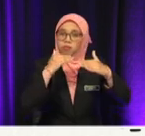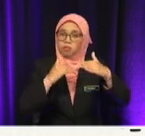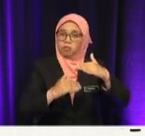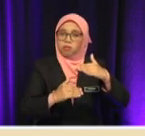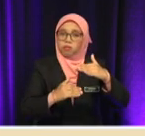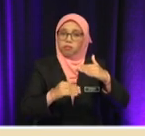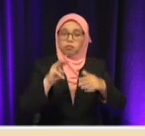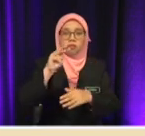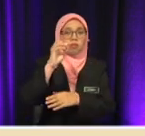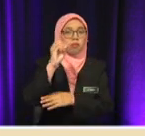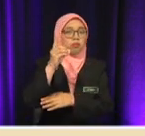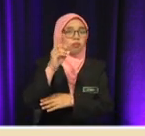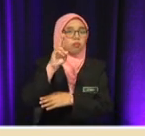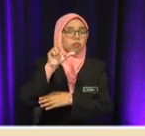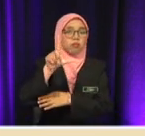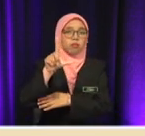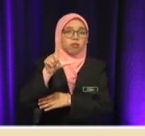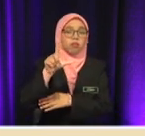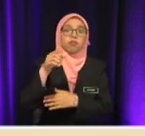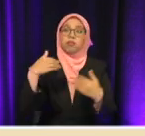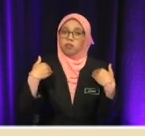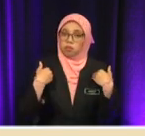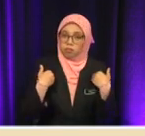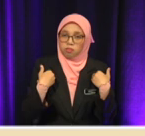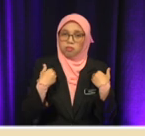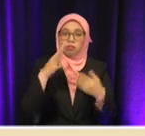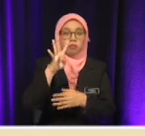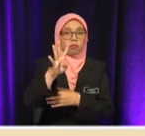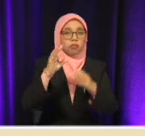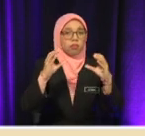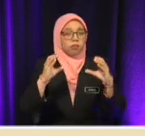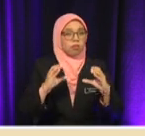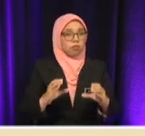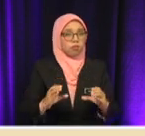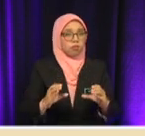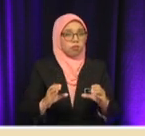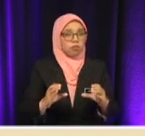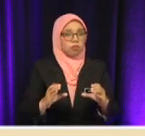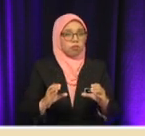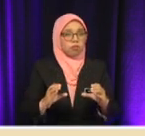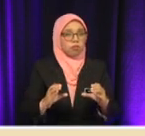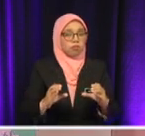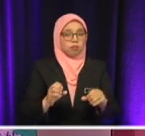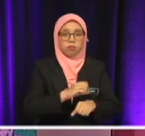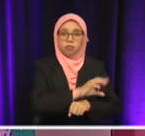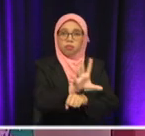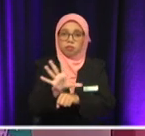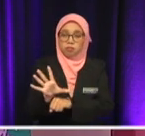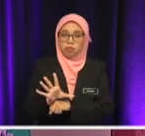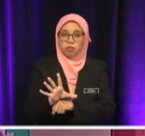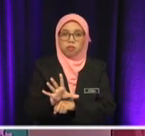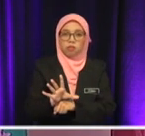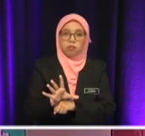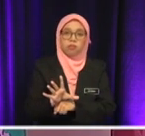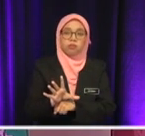di bawah modul ini terdapat empat cara untuk empat cara penyebaran